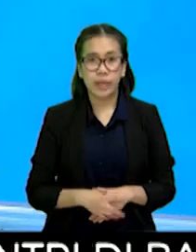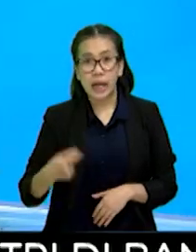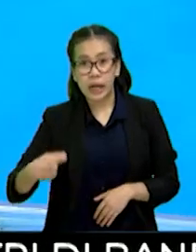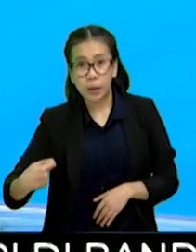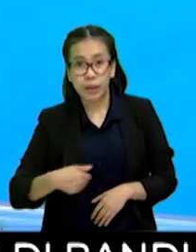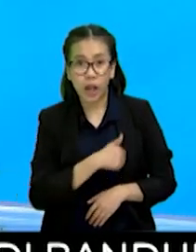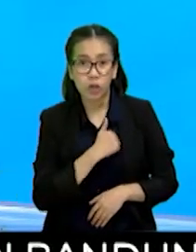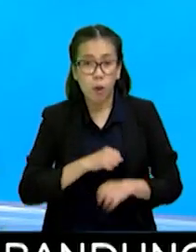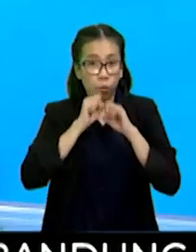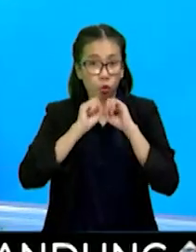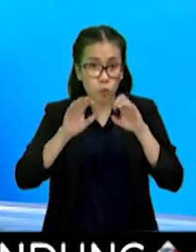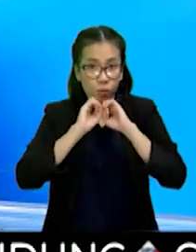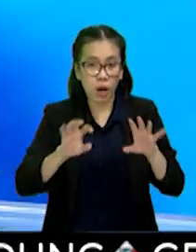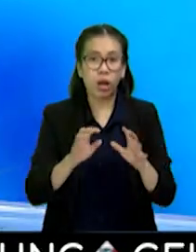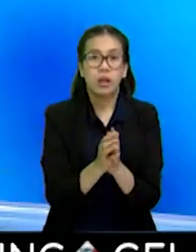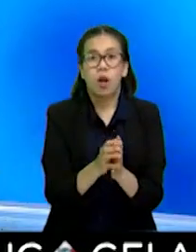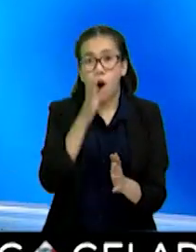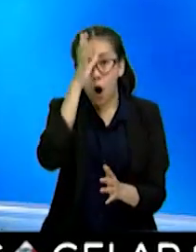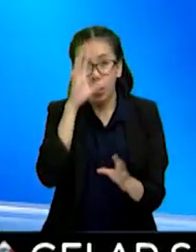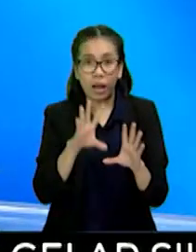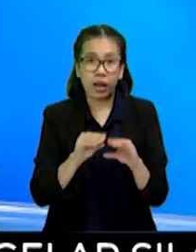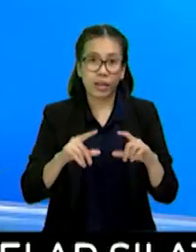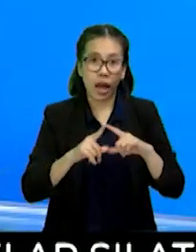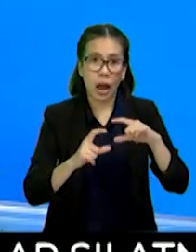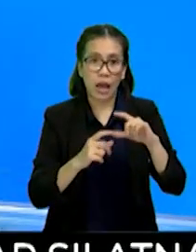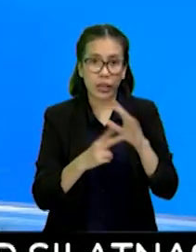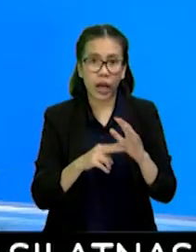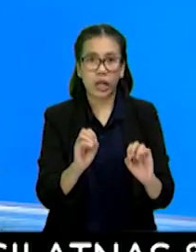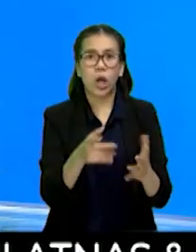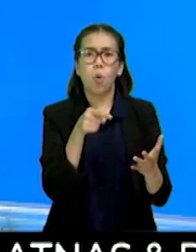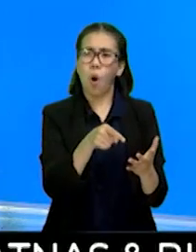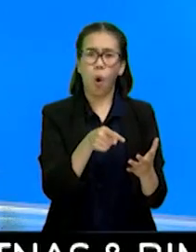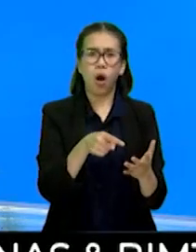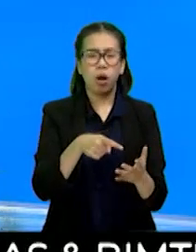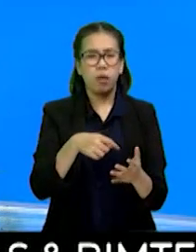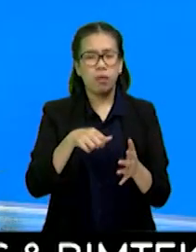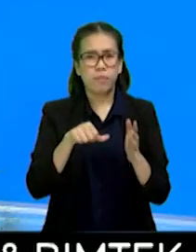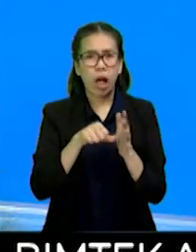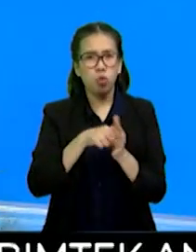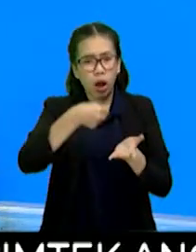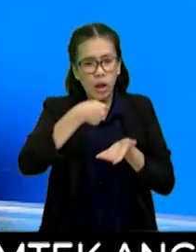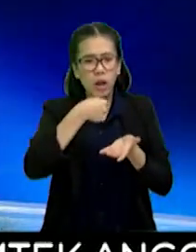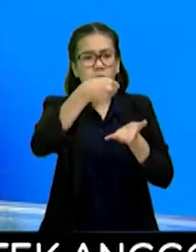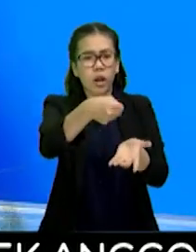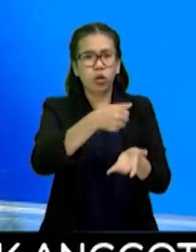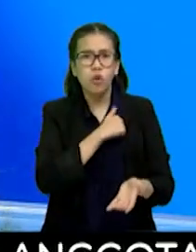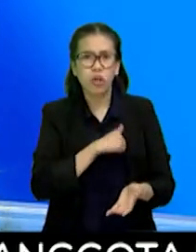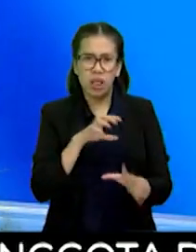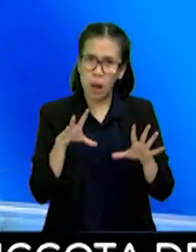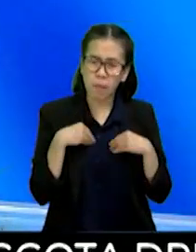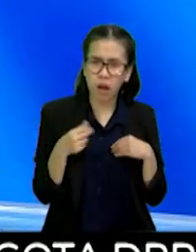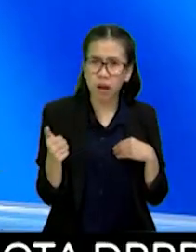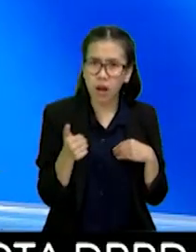Hai Kementerian Sosial menggumumkan puluhan ribu ASN terdeteksi masuk dalam data penerima Bansos ironis ya dari verifikasi